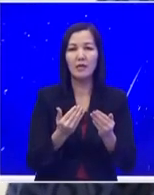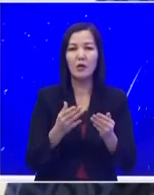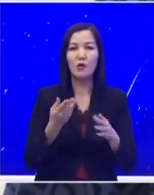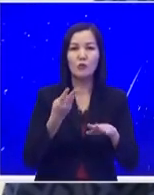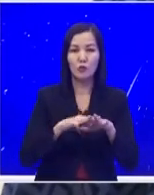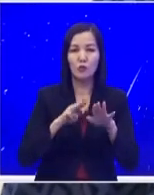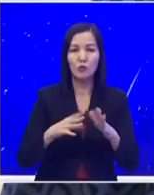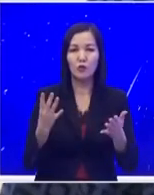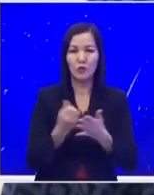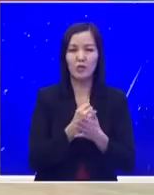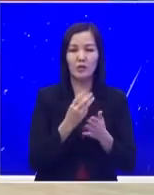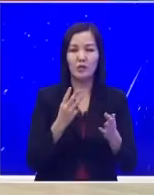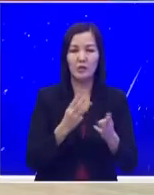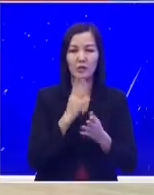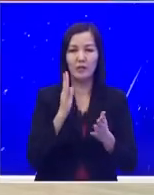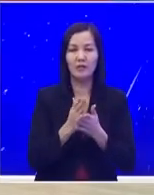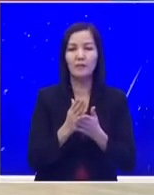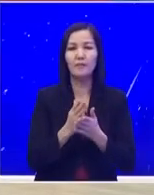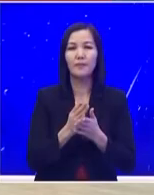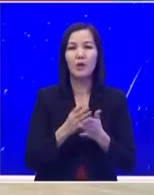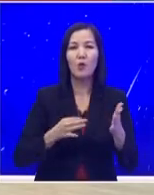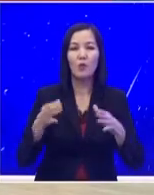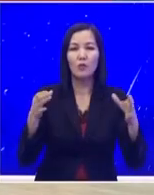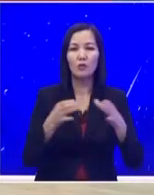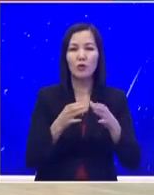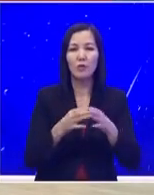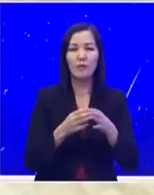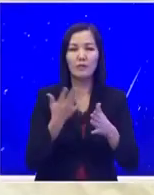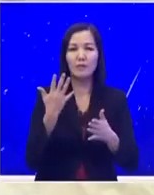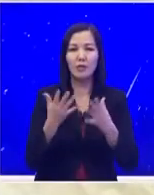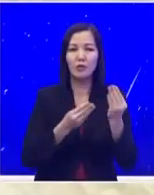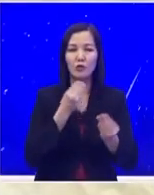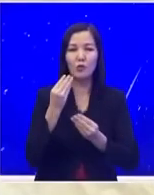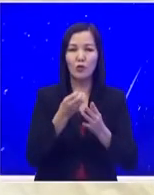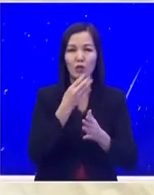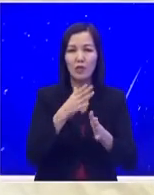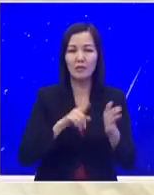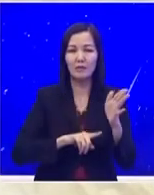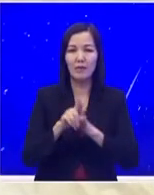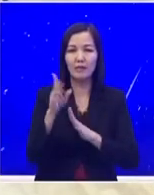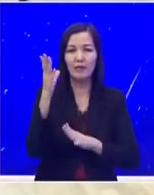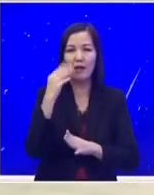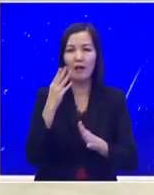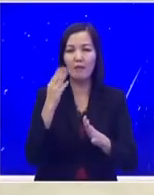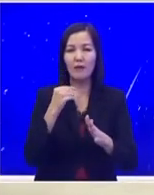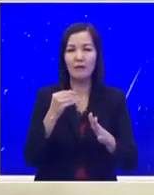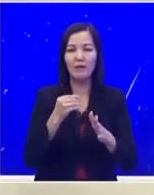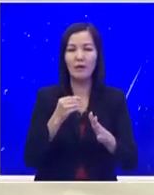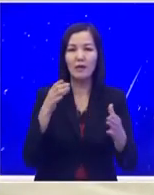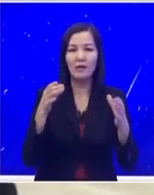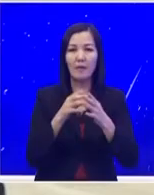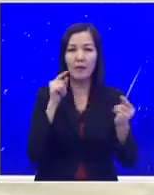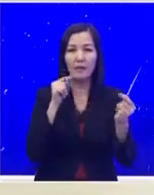алуды көздеп отырмыз. Облыс құрамасының жігіттері 5-ші турды жақсы бастады. Олар Алматы легионы командасын